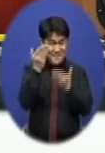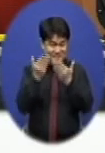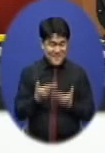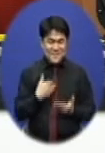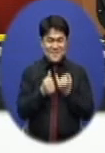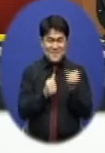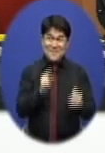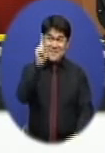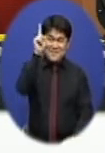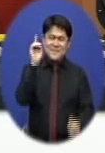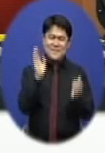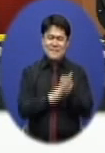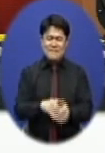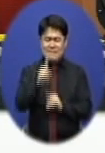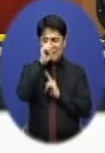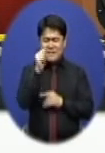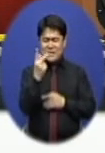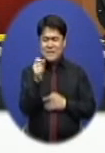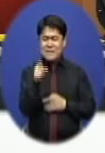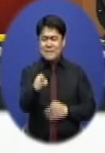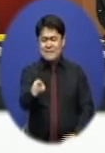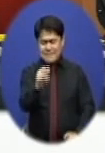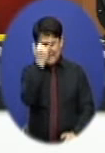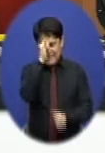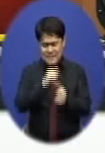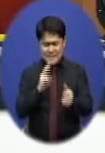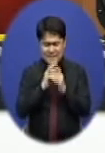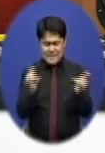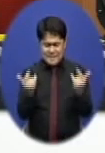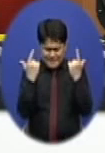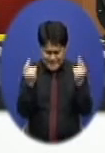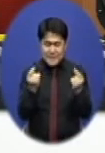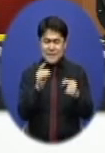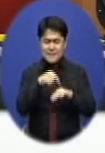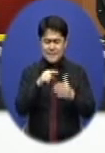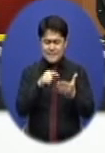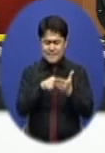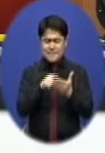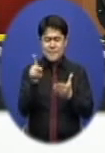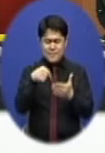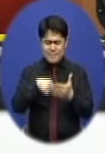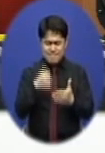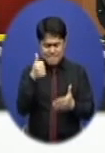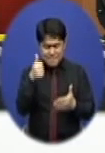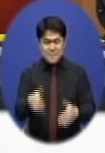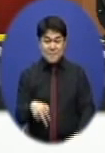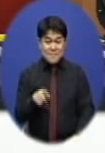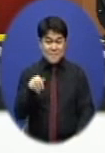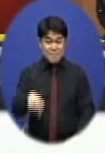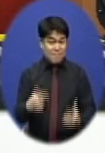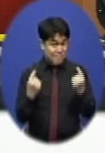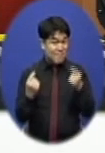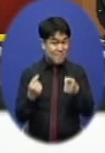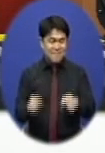우리 아는 사람. 야, 네. 역시 효정 씨는 효녀 가수라서 이제 마음이 네. 기쁘셔요. 그러니까요. 네, 축하합니다. 네, 소정원 씨도 그렇지만은. 네.